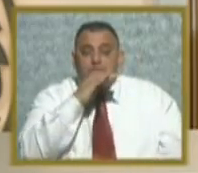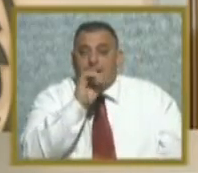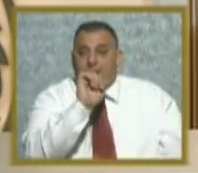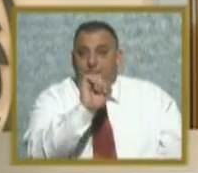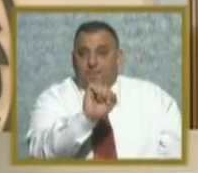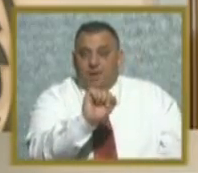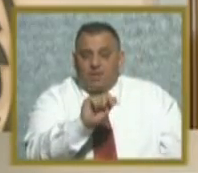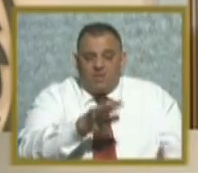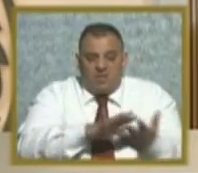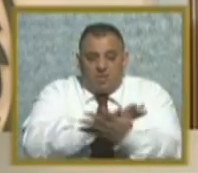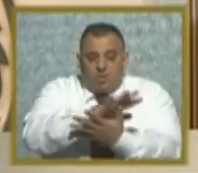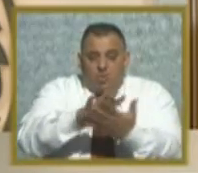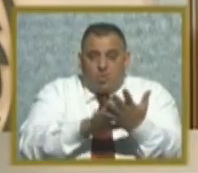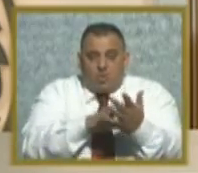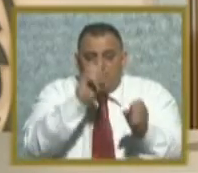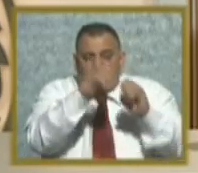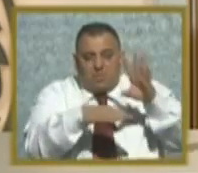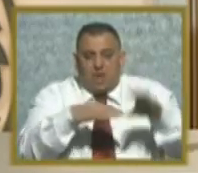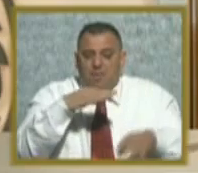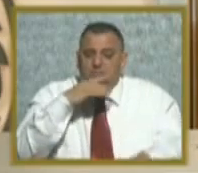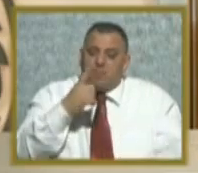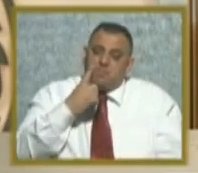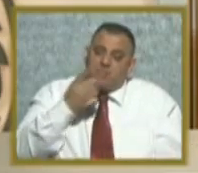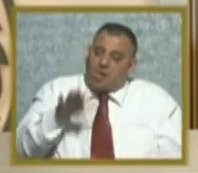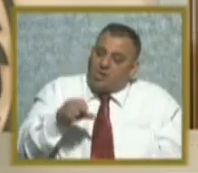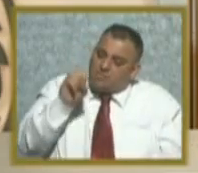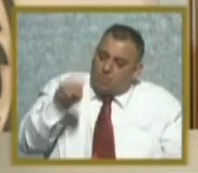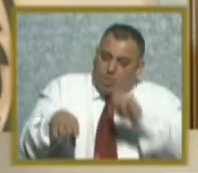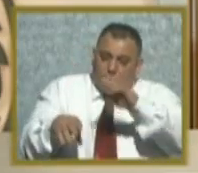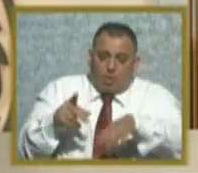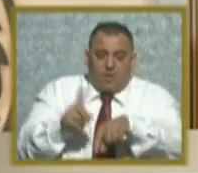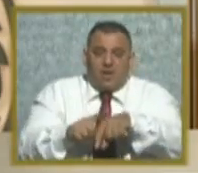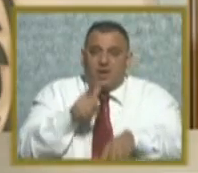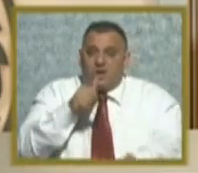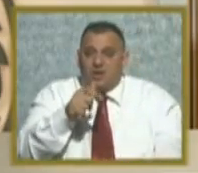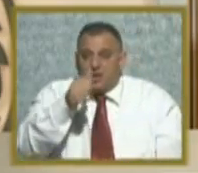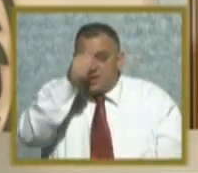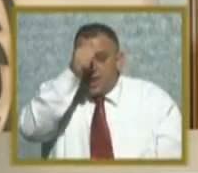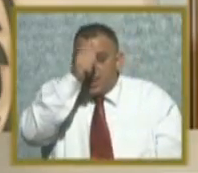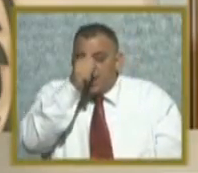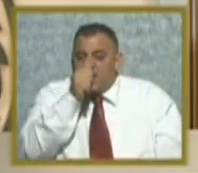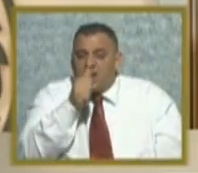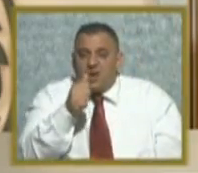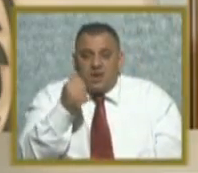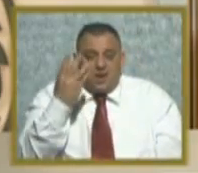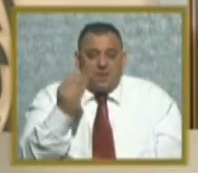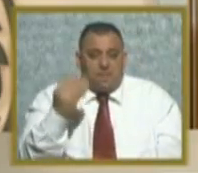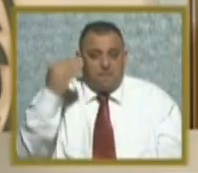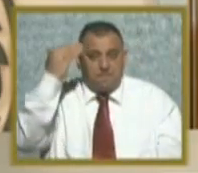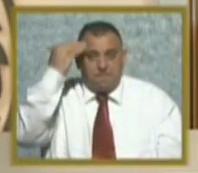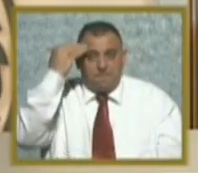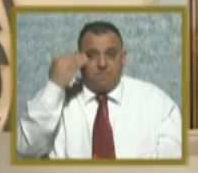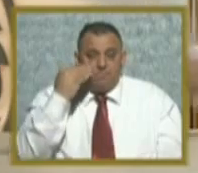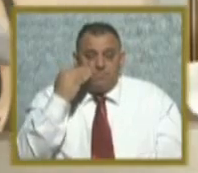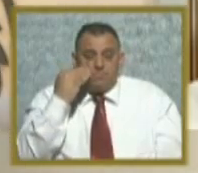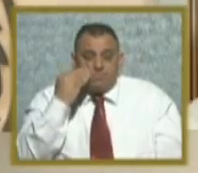تعمل مشاكل كثيره وتسب ابوها وتسب والدتها الله يرحمها اللي توفيت في فرنسا ويعني في مشاكل وكذا وهي